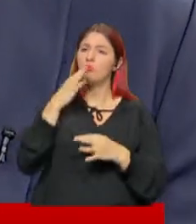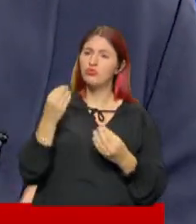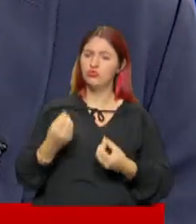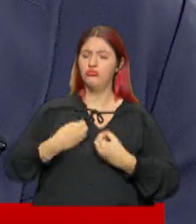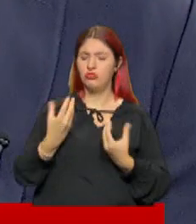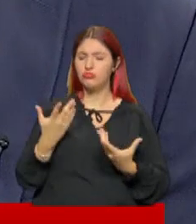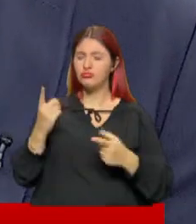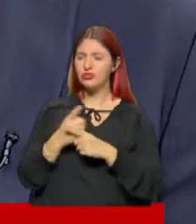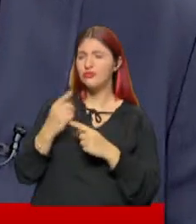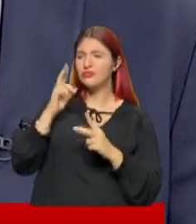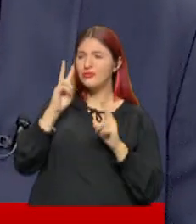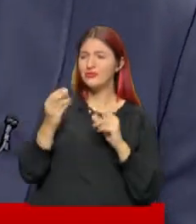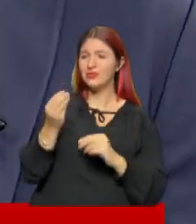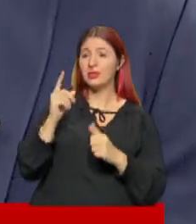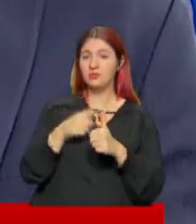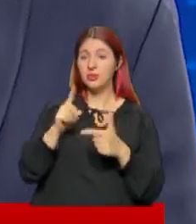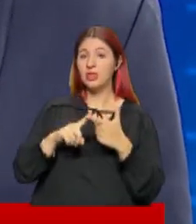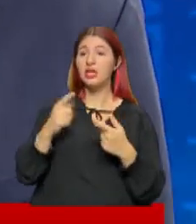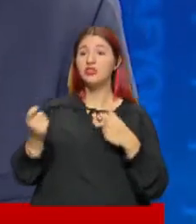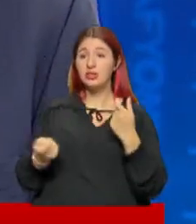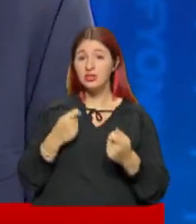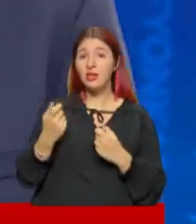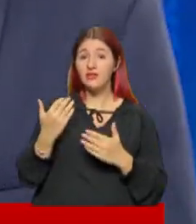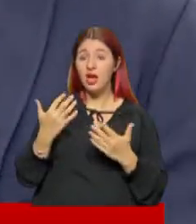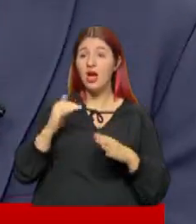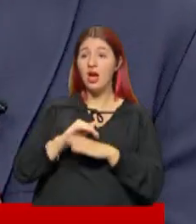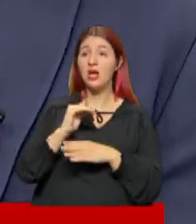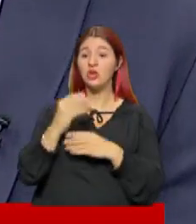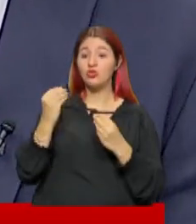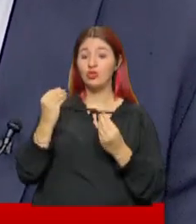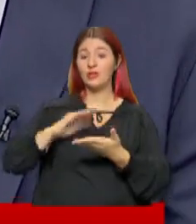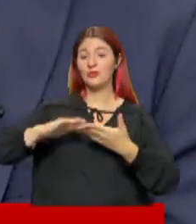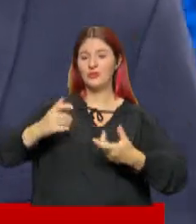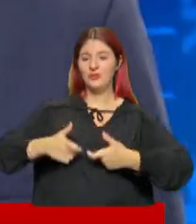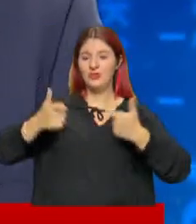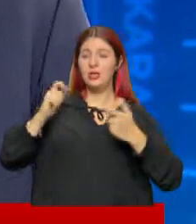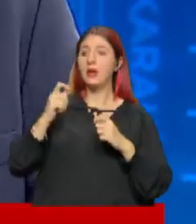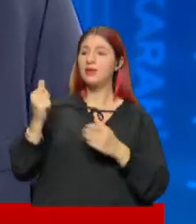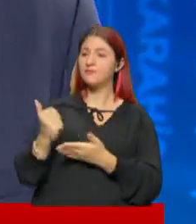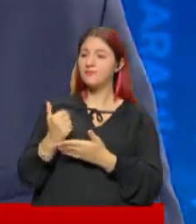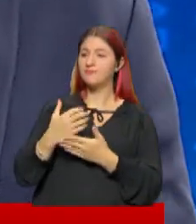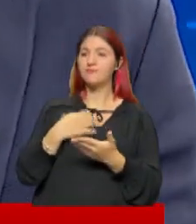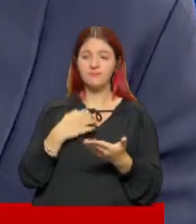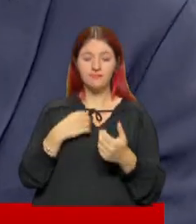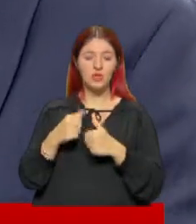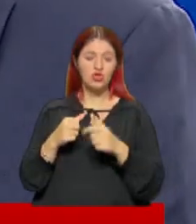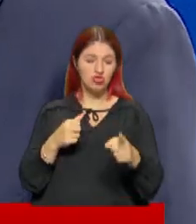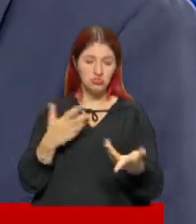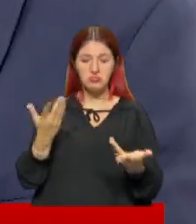olursunuz. Yaratmaktan mutlu olursunuz. İki, çalışırsınız ve hayatınızı güzelleştirirsiniz. Kazandığınız parayla kendinizi,